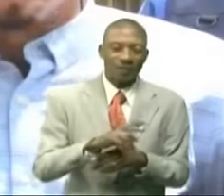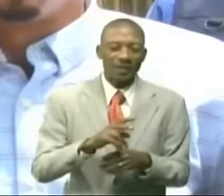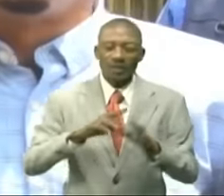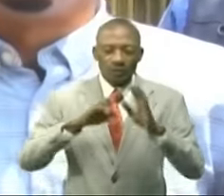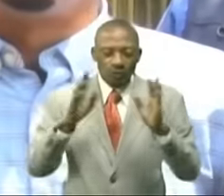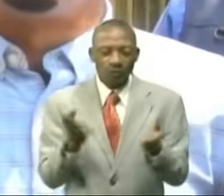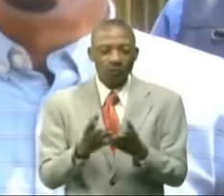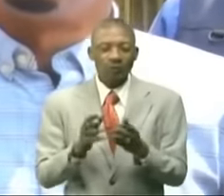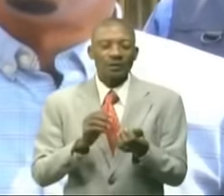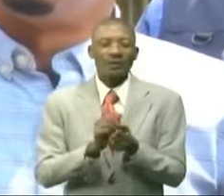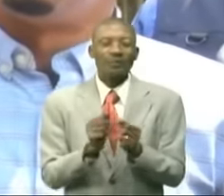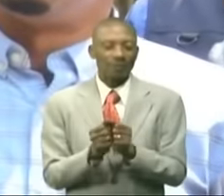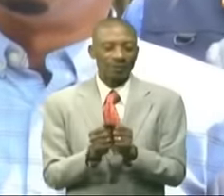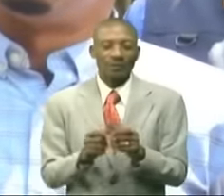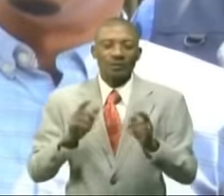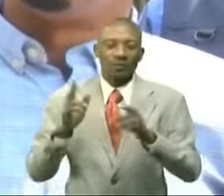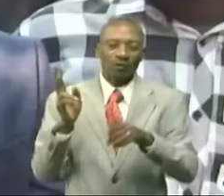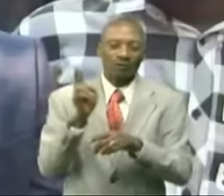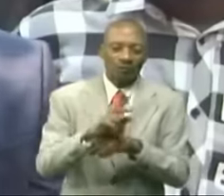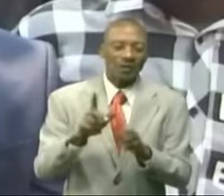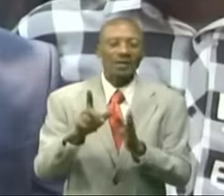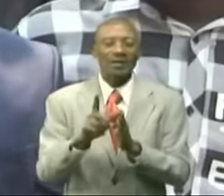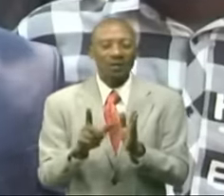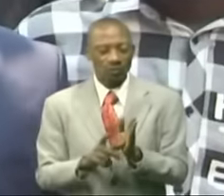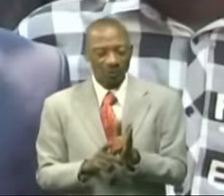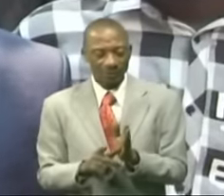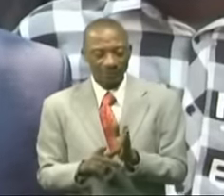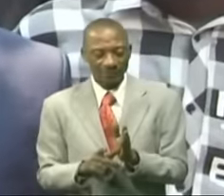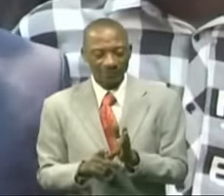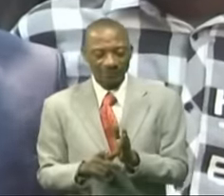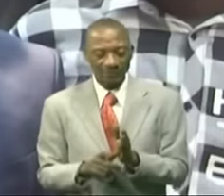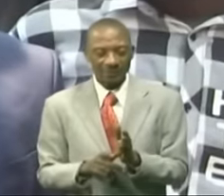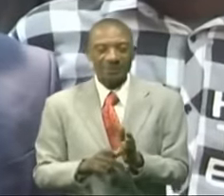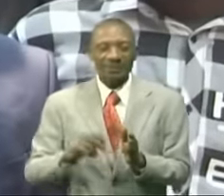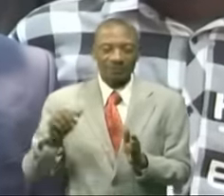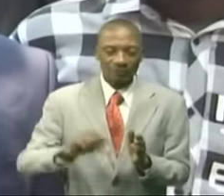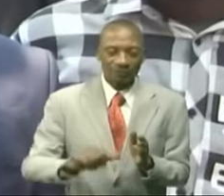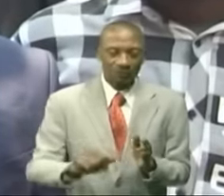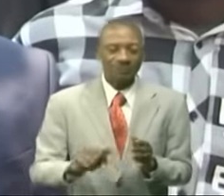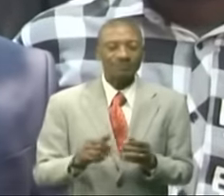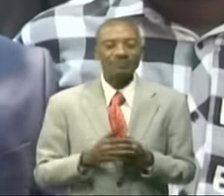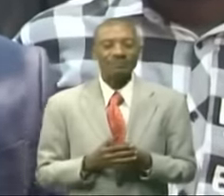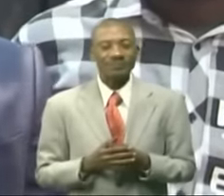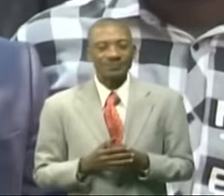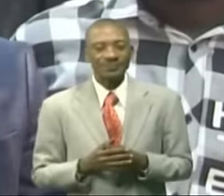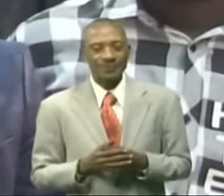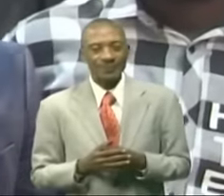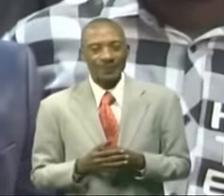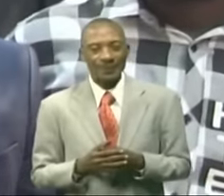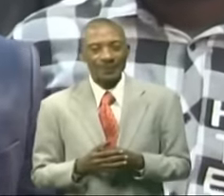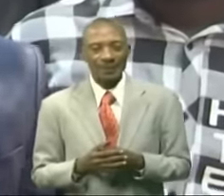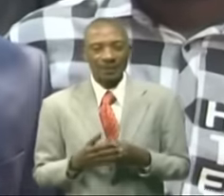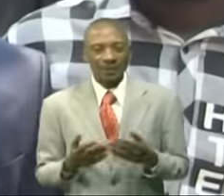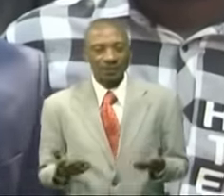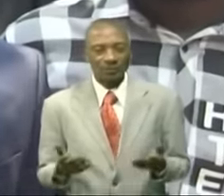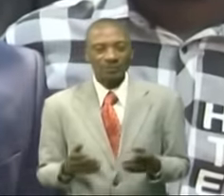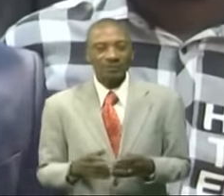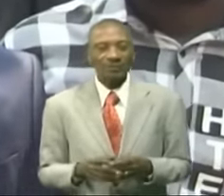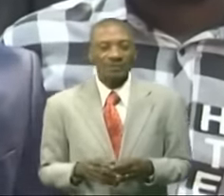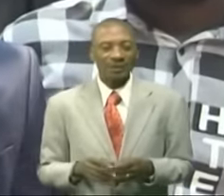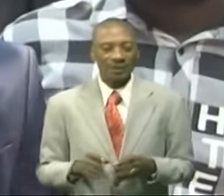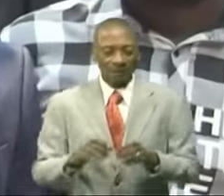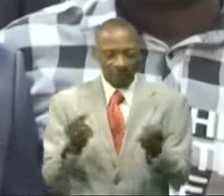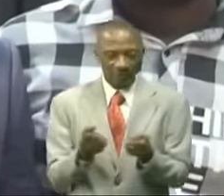a violé la loi pour certains points, notamment le point de la classification des emplois. Ça fait plus de 9 ans que la société